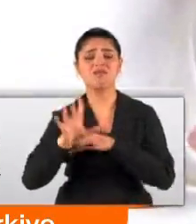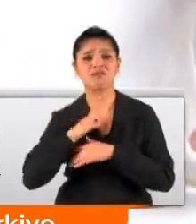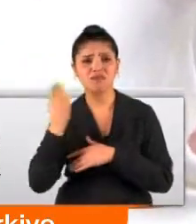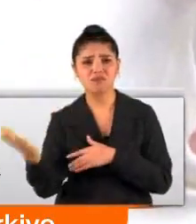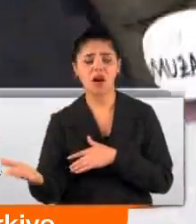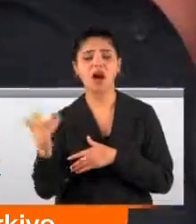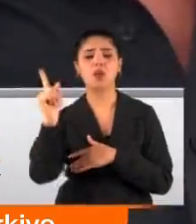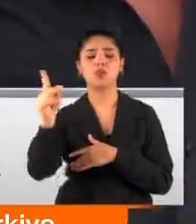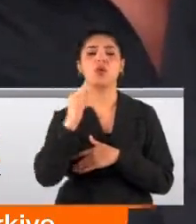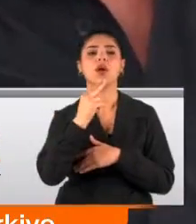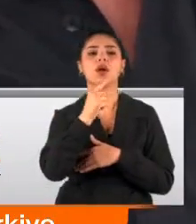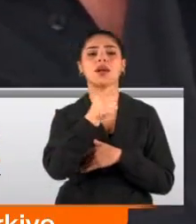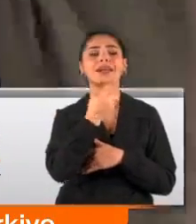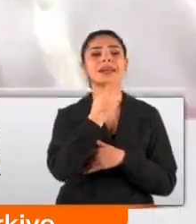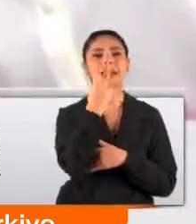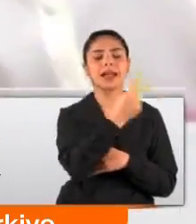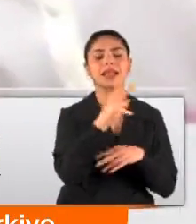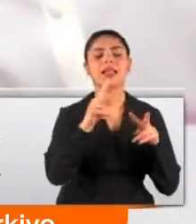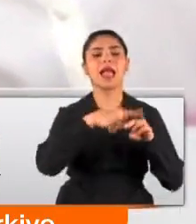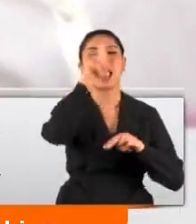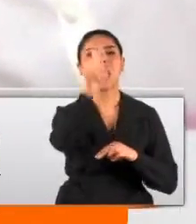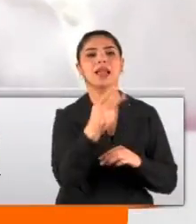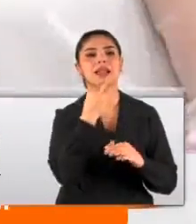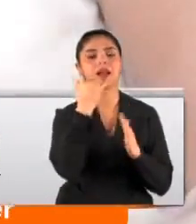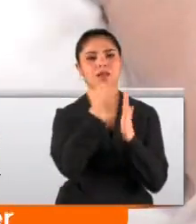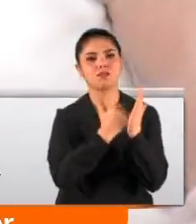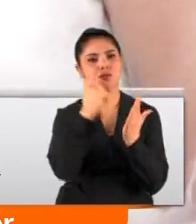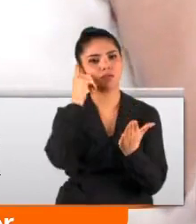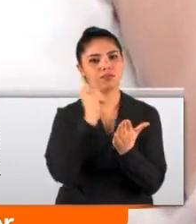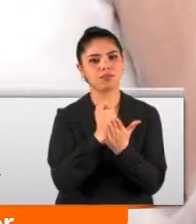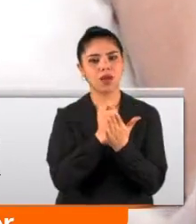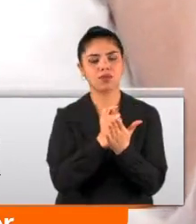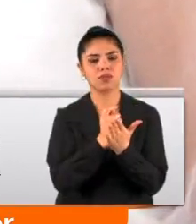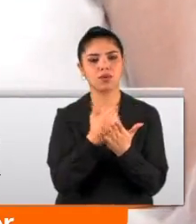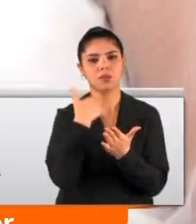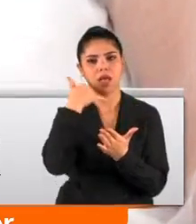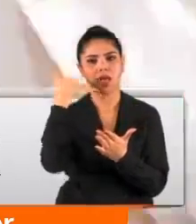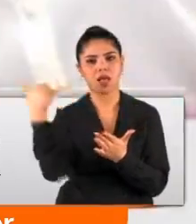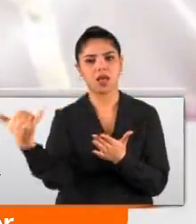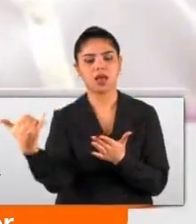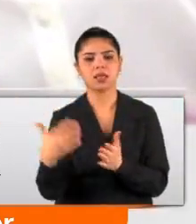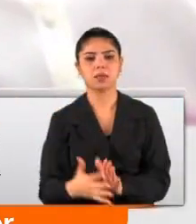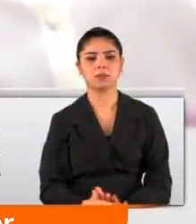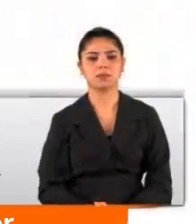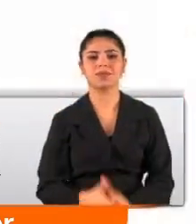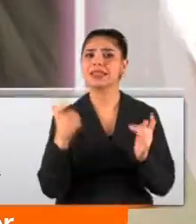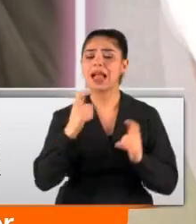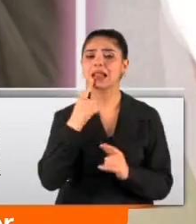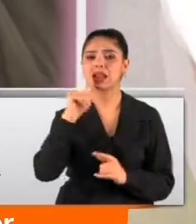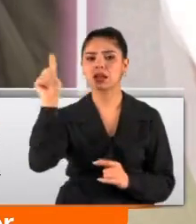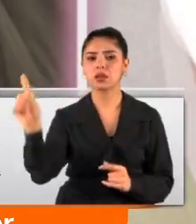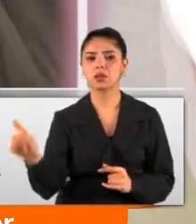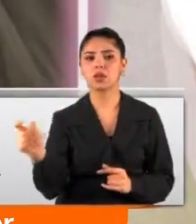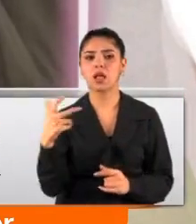Erol'un kapısını çaldı. Bu bir gün gitti işte. Dur dedim, içim sızıladı. Ya dedim şunu arayayım aşkım dedim bebeğim. Neredesin dedim. Ne